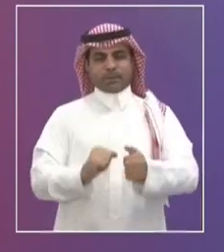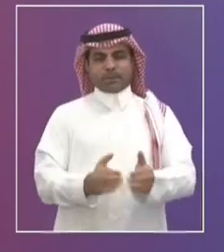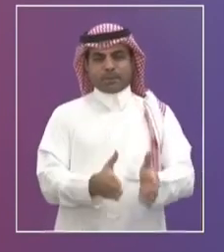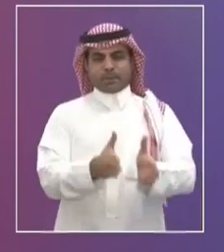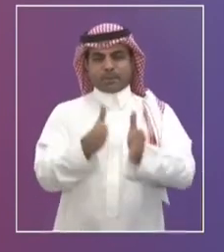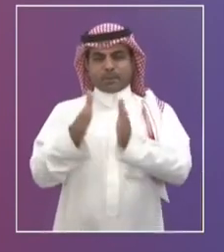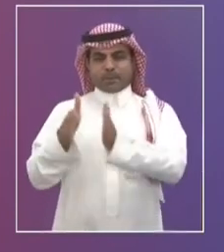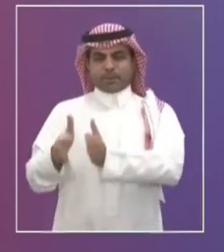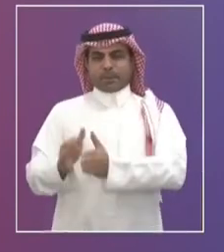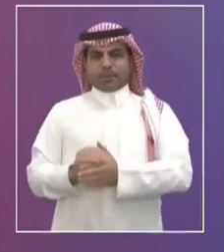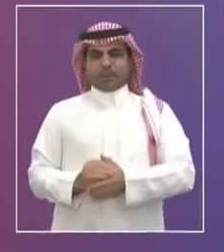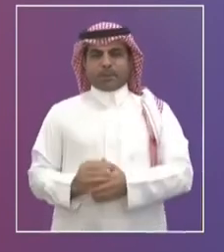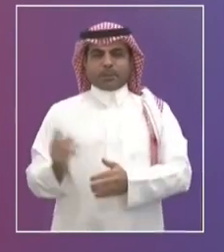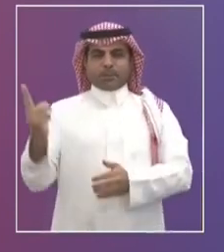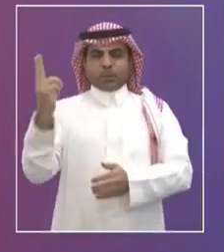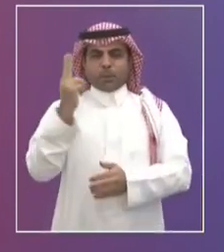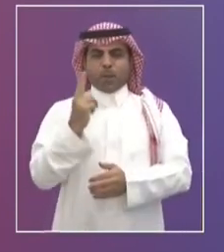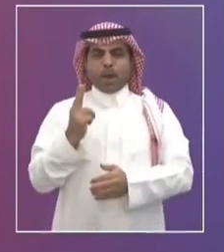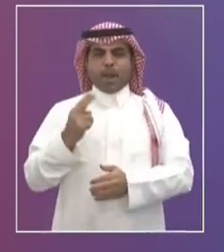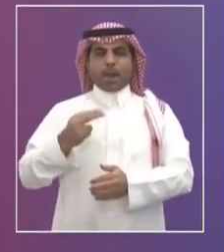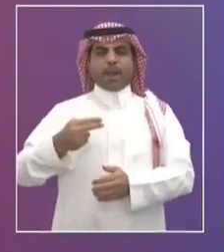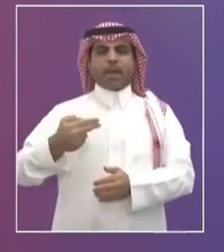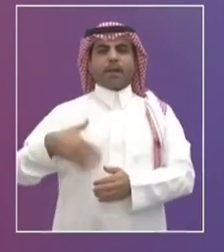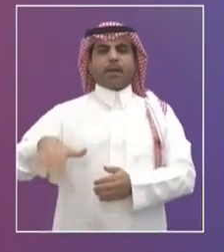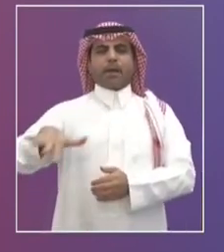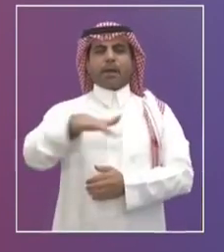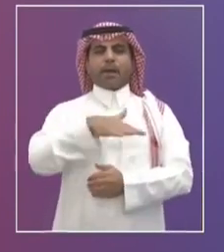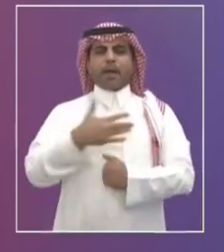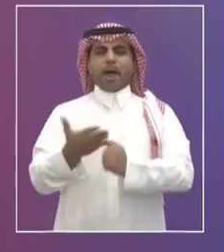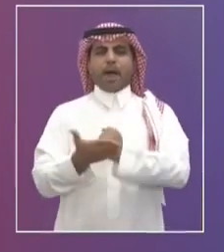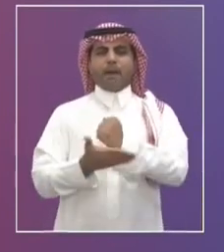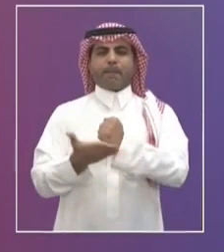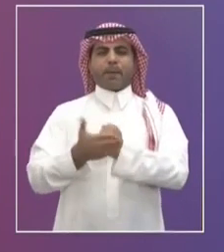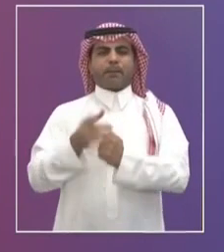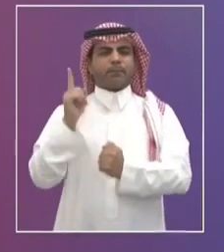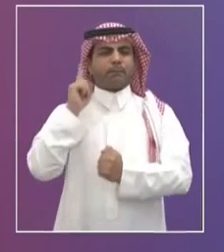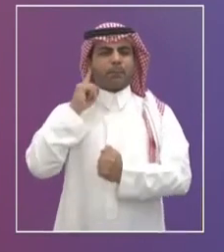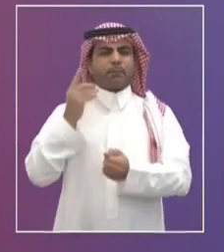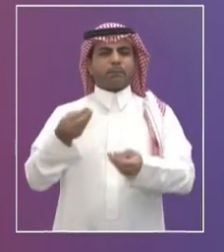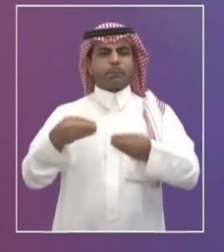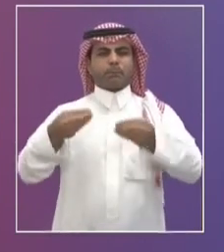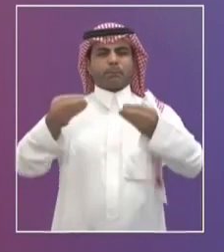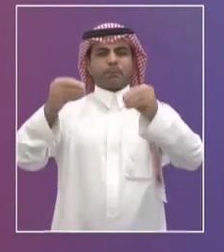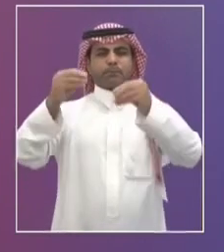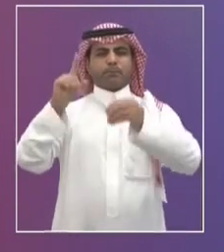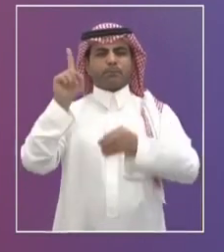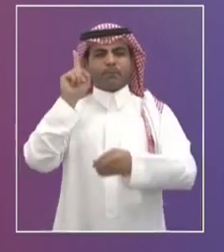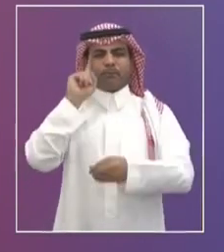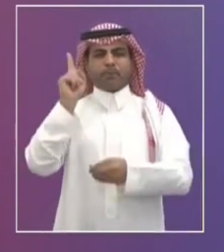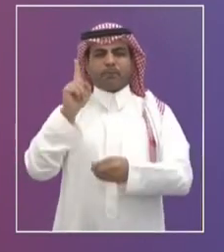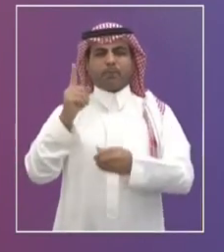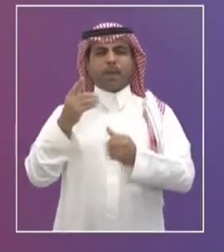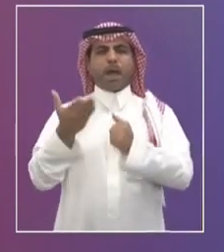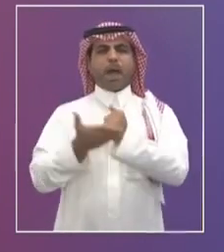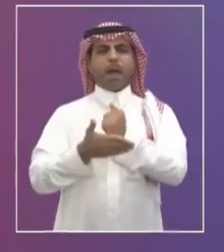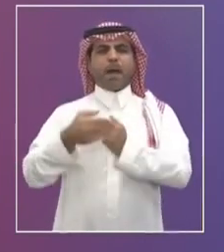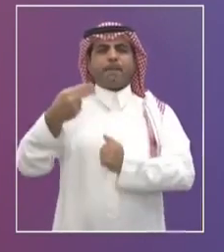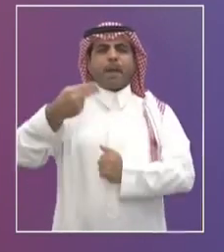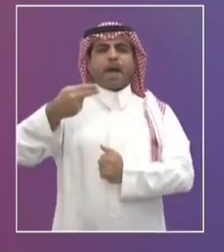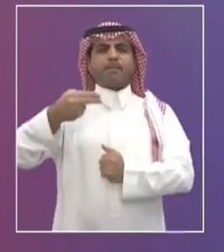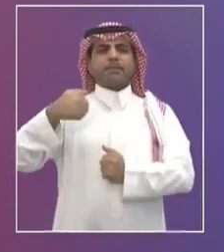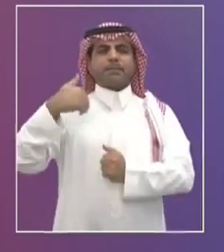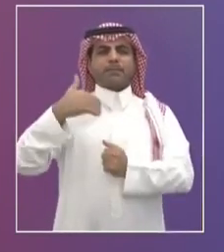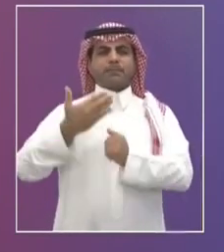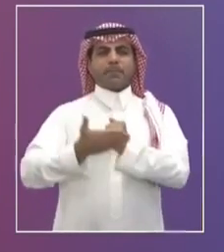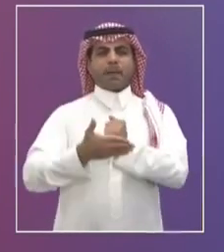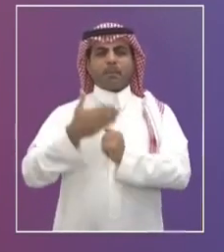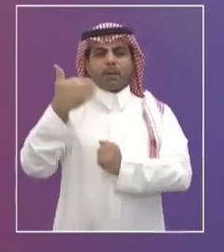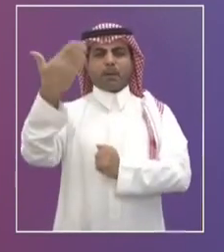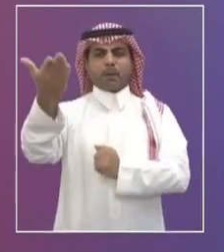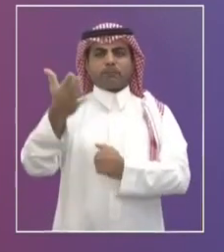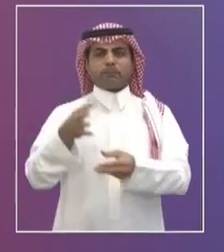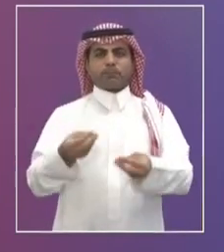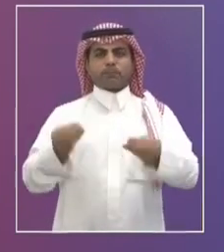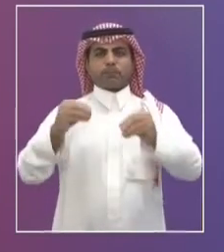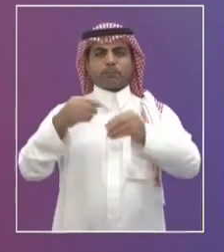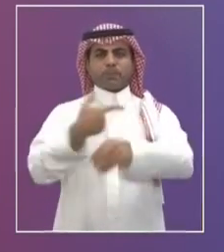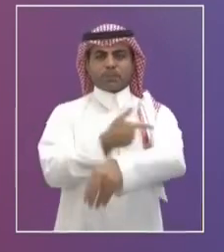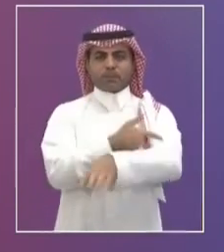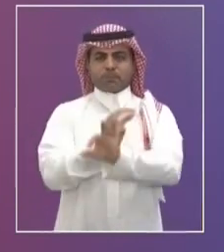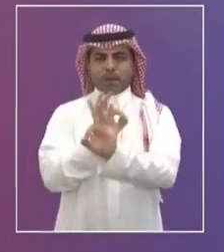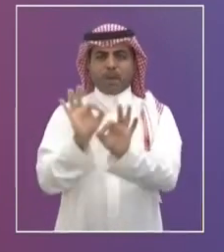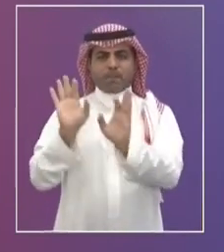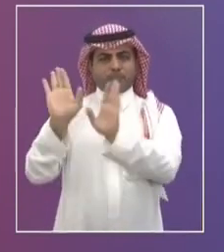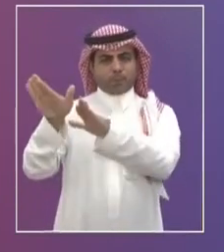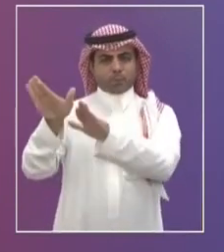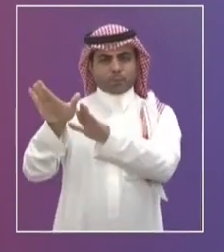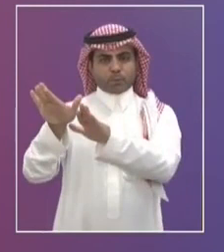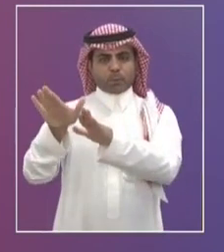السؤال الثاني عن منطقة عسير، الحالات فيها بتزايد مستمر، هل المستشفيات هناك تستوعب هذه الأعداد؟ وماذا عن أسرة